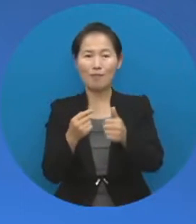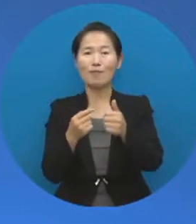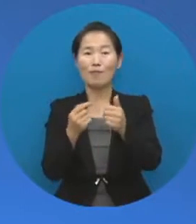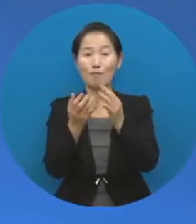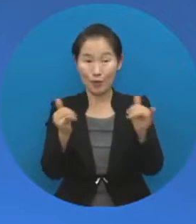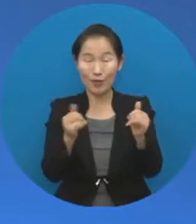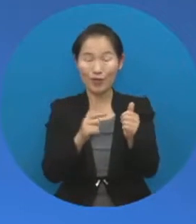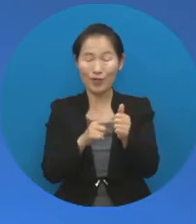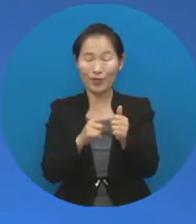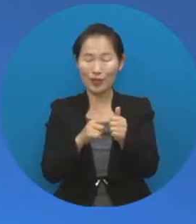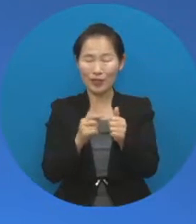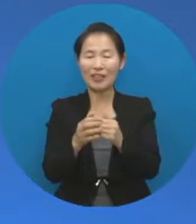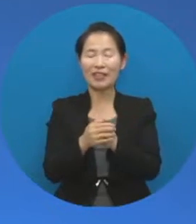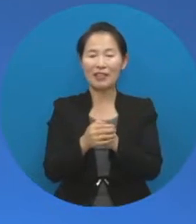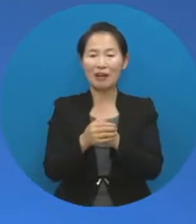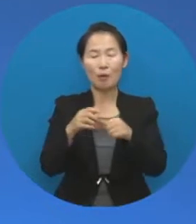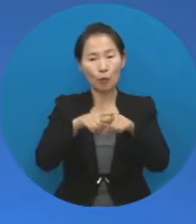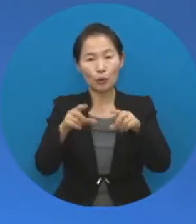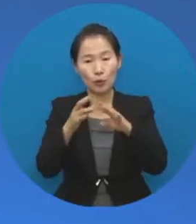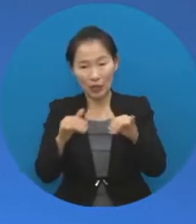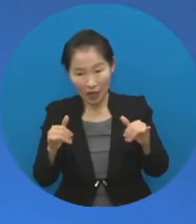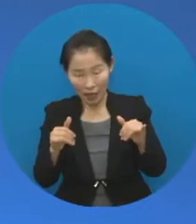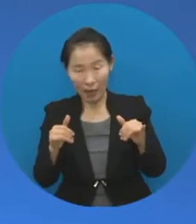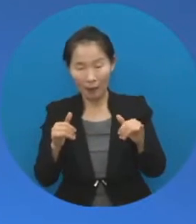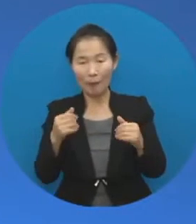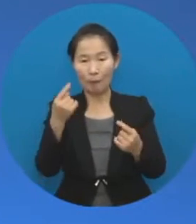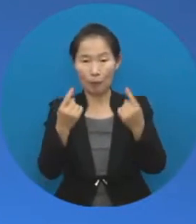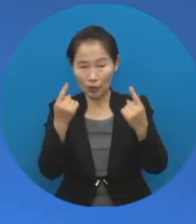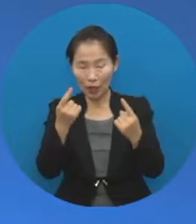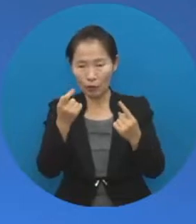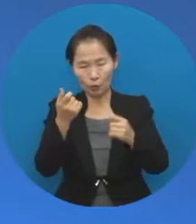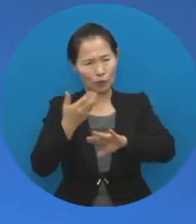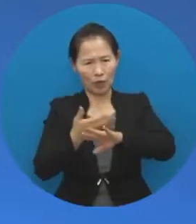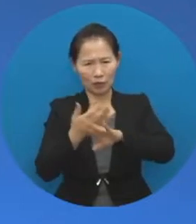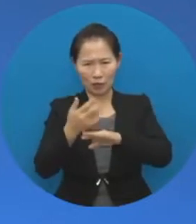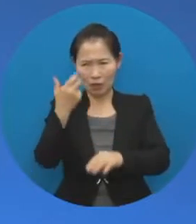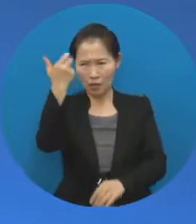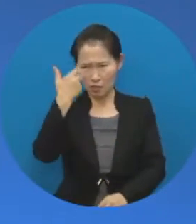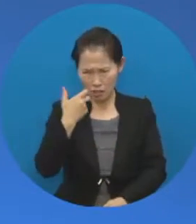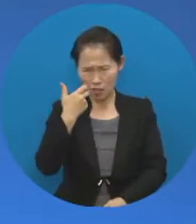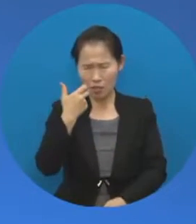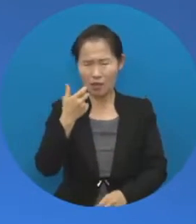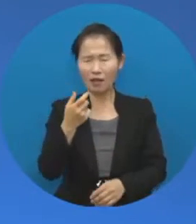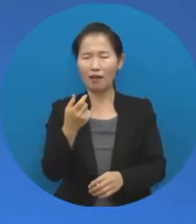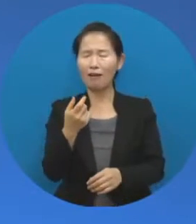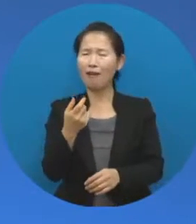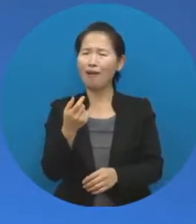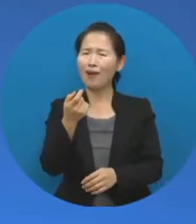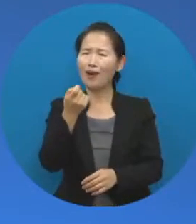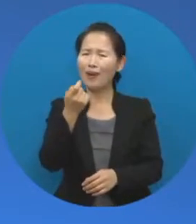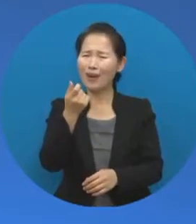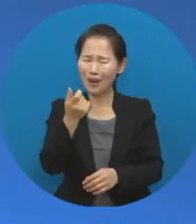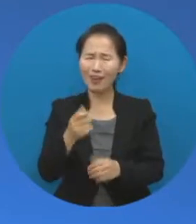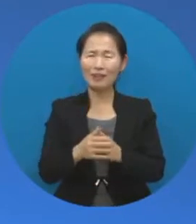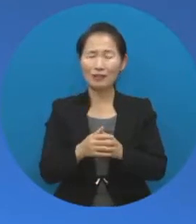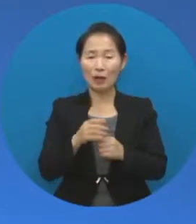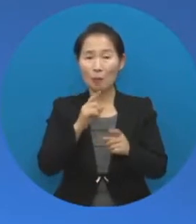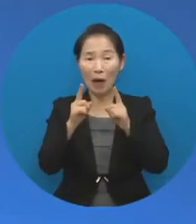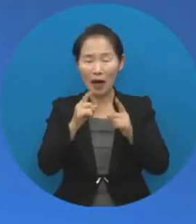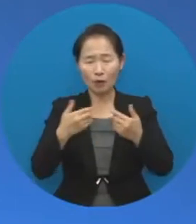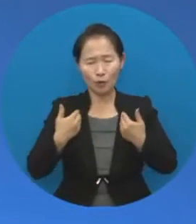보통의 사람과 다르게 항상 쳐다볼 때 째려보면서 쳐다보시고 말할 때 항상 이렇게 소리 지르는 분들